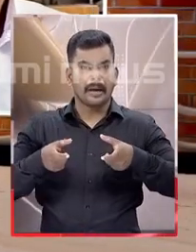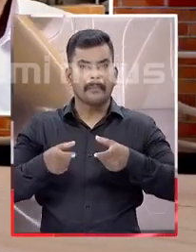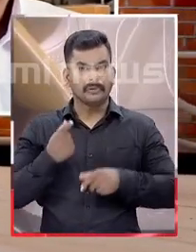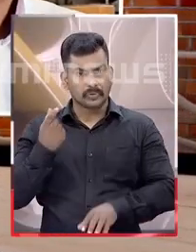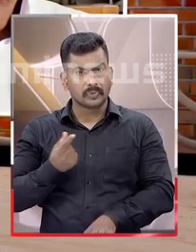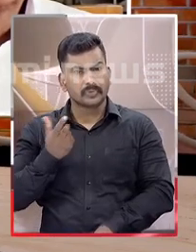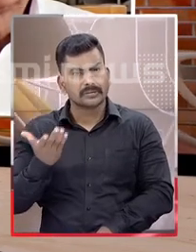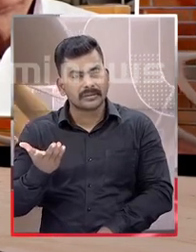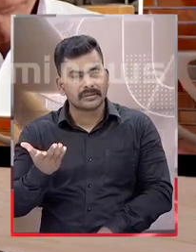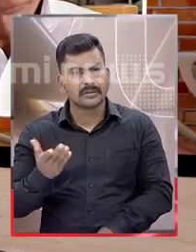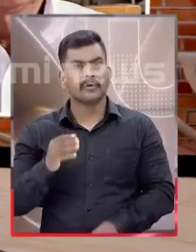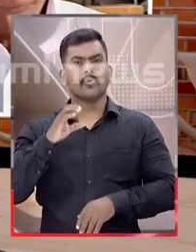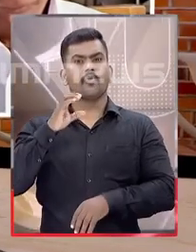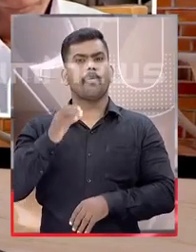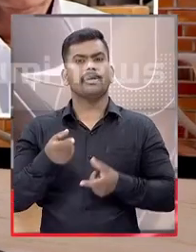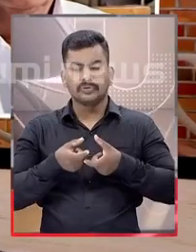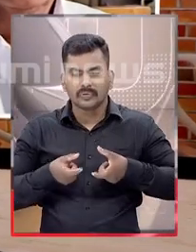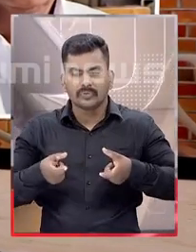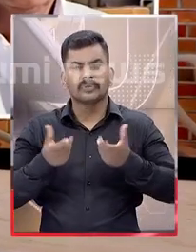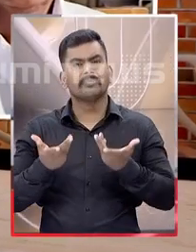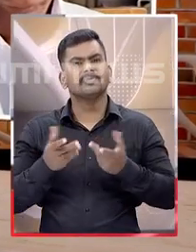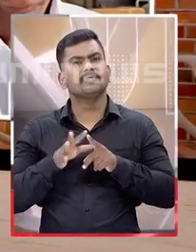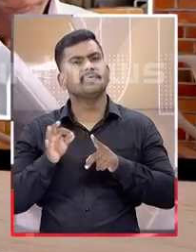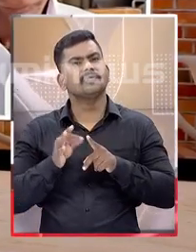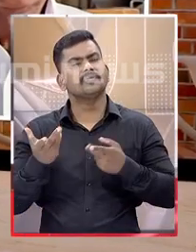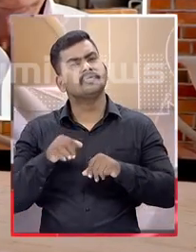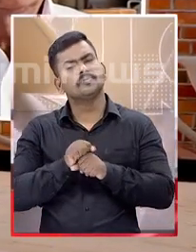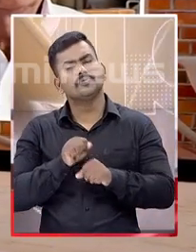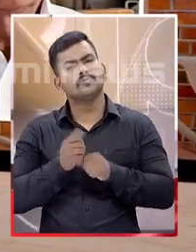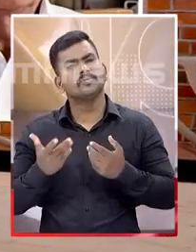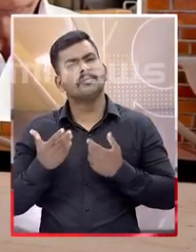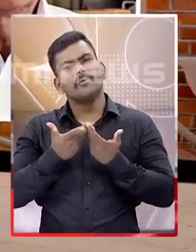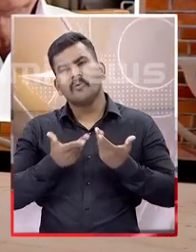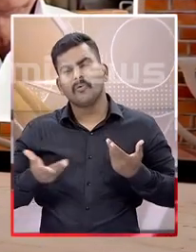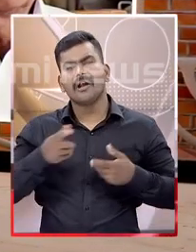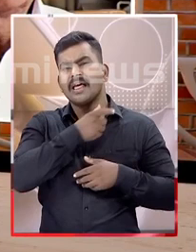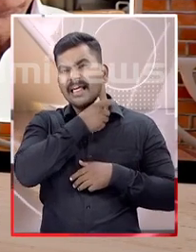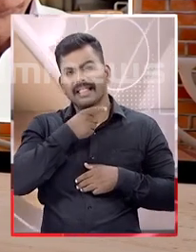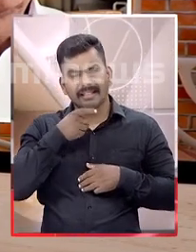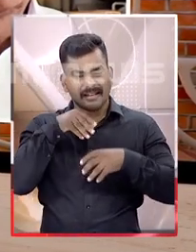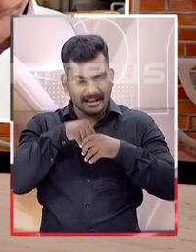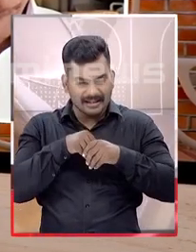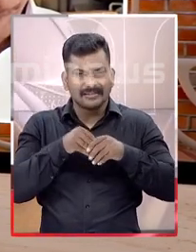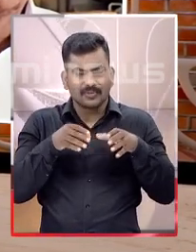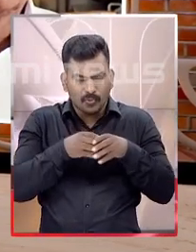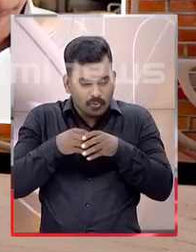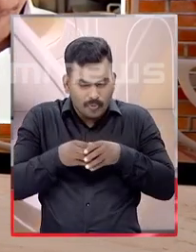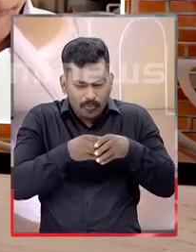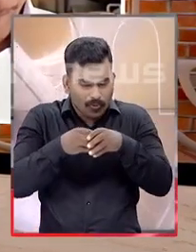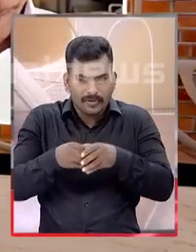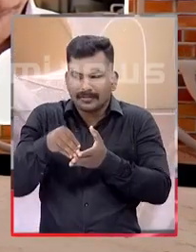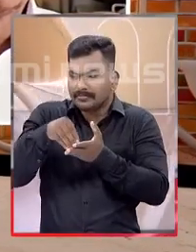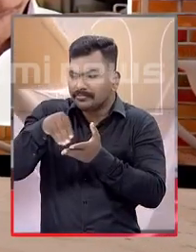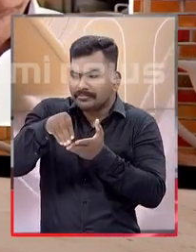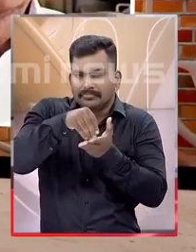ഗുണവുമില്ലാത്ത കമ്മീഷനുകൾ, കോർപ്പറേഷനുകൾ, അങ്ങനെ എത്രയോ തലപ്പത്ത് ഈ ഘടകകക്ഷികളെ സുഖിപ്പിക്കാൻ വേണ്ടി അവർക്ക് ബെർത്ത് ഉറപ്പിക്കാൻ ചെയ്യുമ്പോൾ അനുഭവിക്കുന്നത്